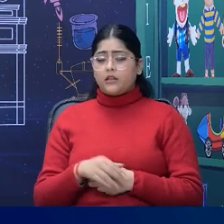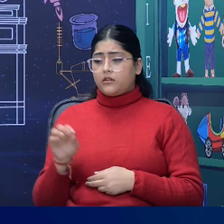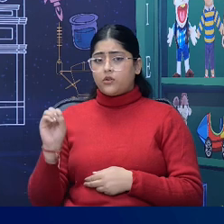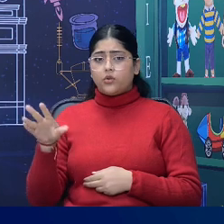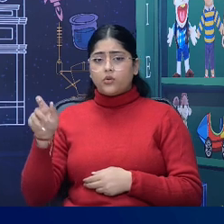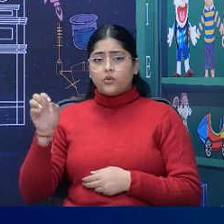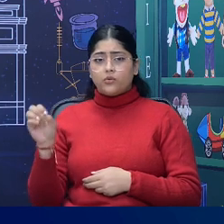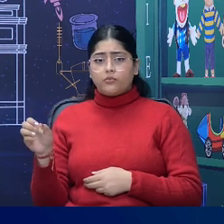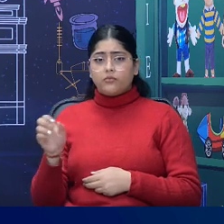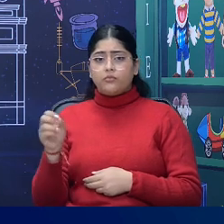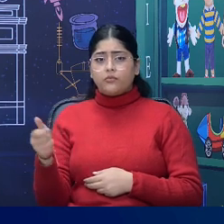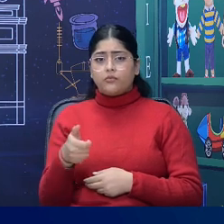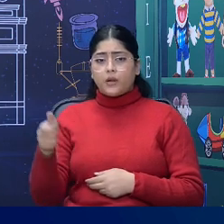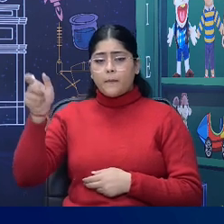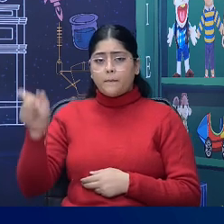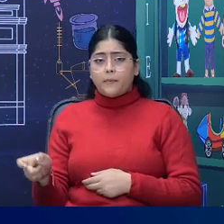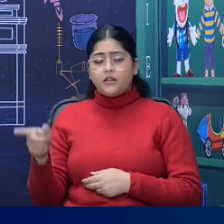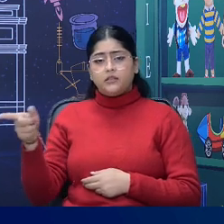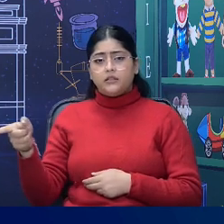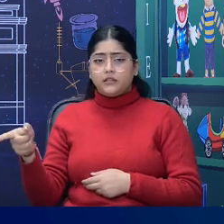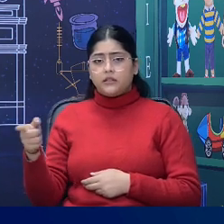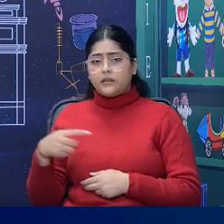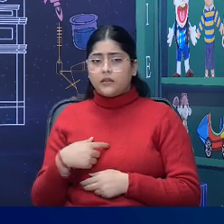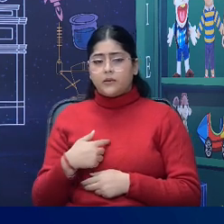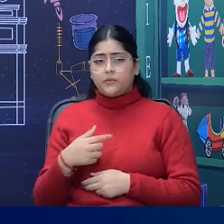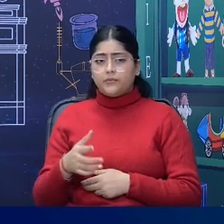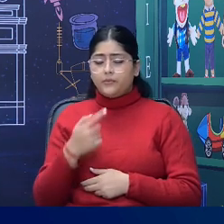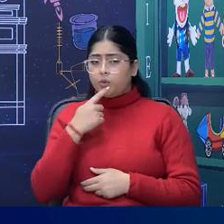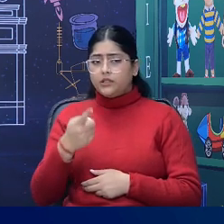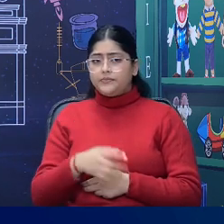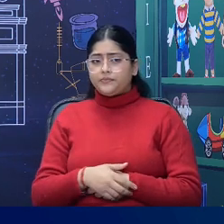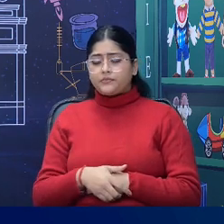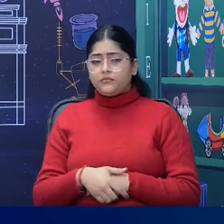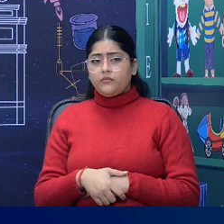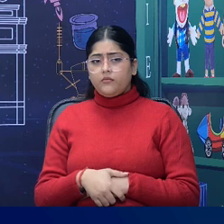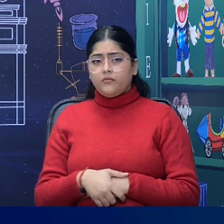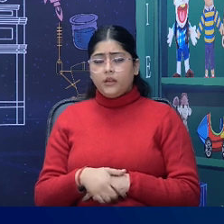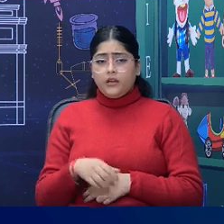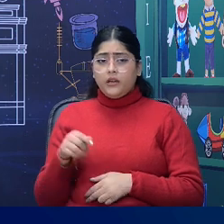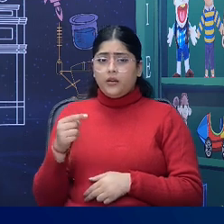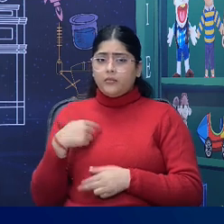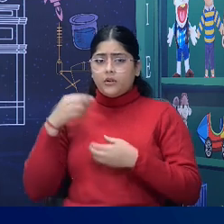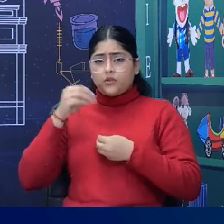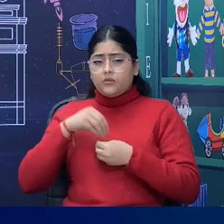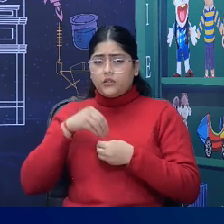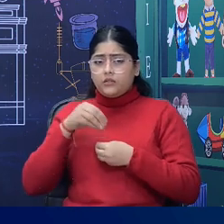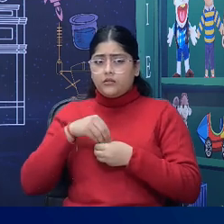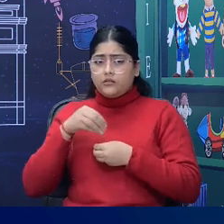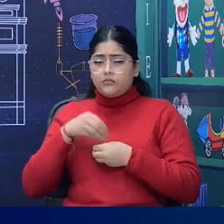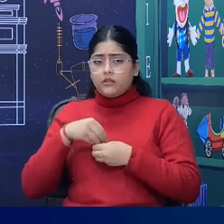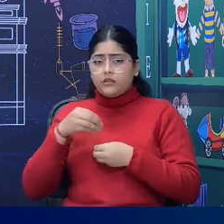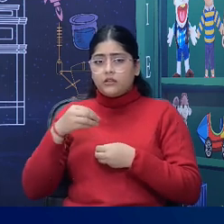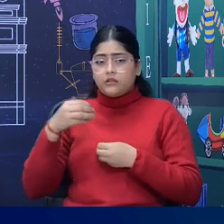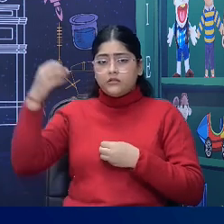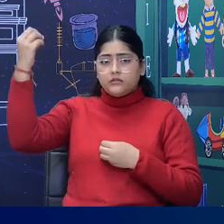टॉर्च खरीदिए और ये कह रहे हैं कि आप मेरी तरफ आइए है ना क्या कहते हैं वो मैं तुम्हारे भीतर वही शाश्वत ज्योति को जगाना चाहता